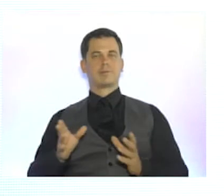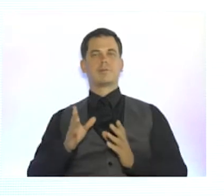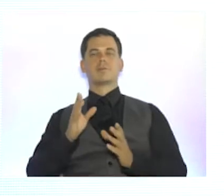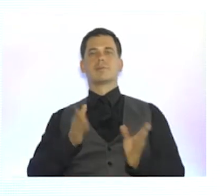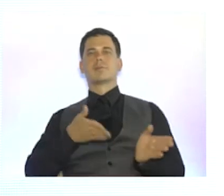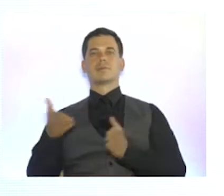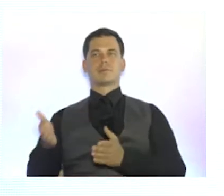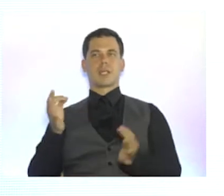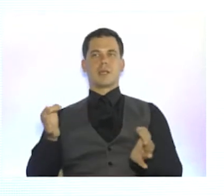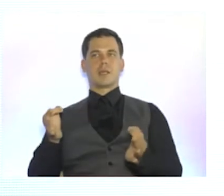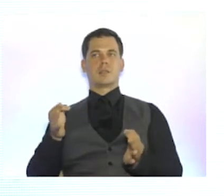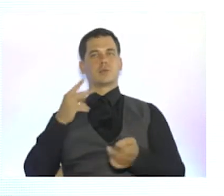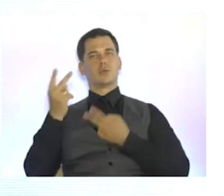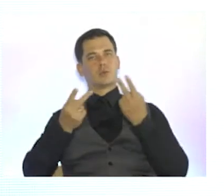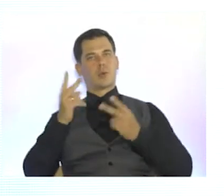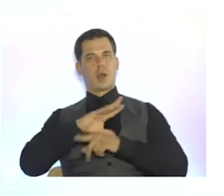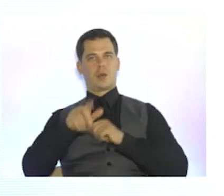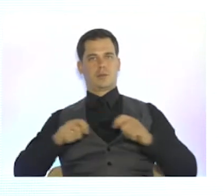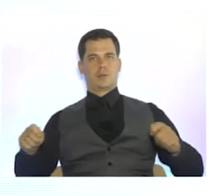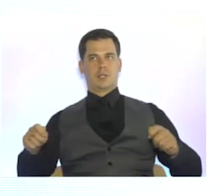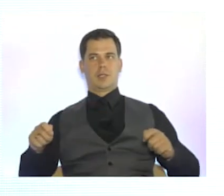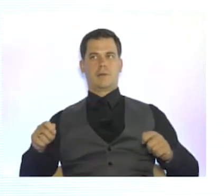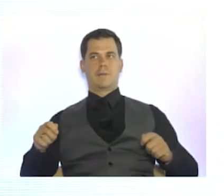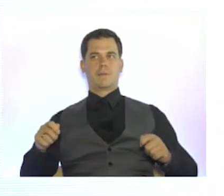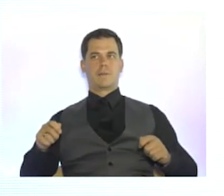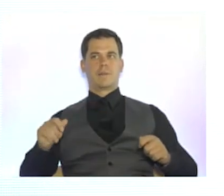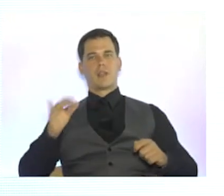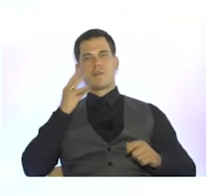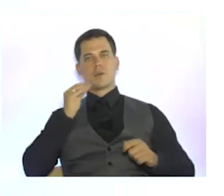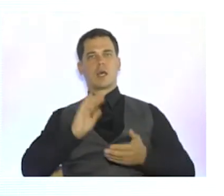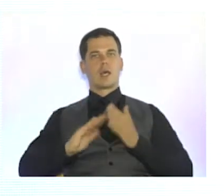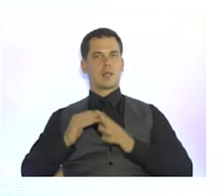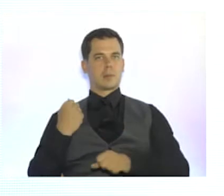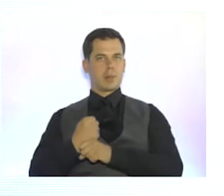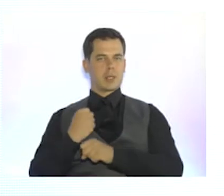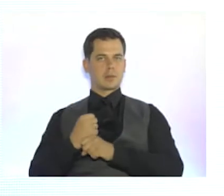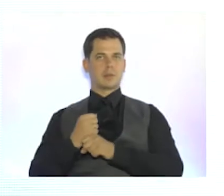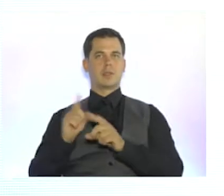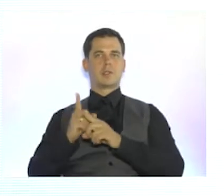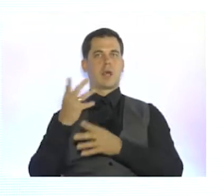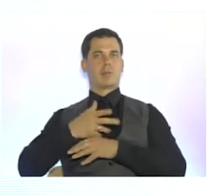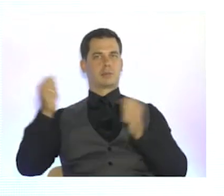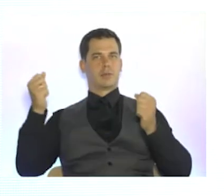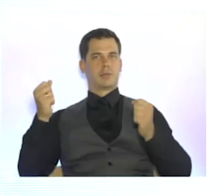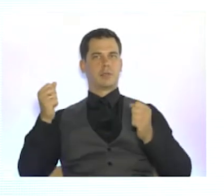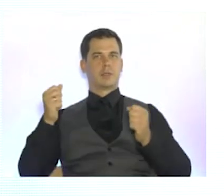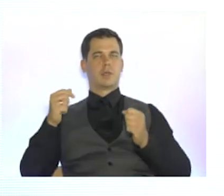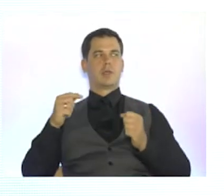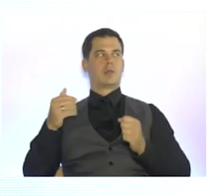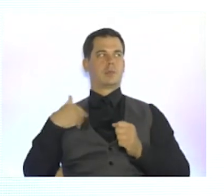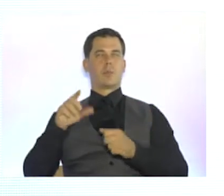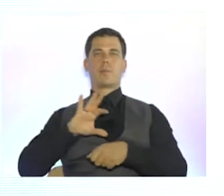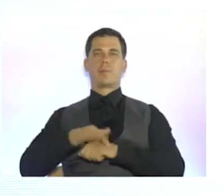która poszukuje rozwiązań na rynku pracy, ale także na rynku absolwenta w Płockim